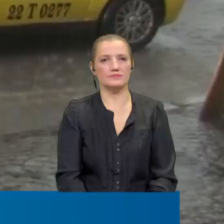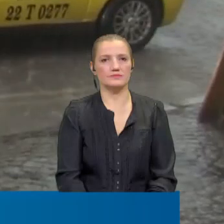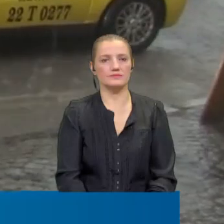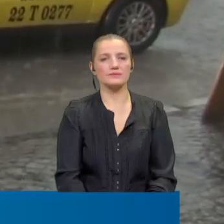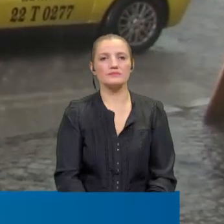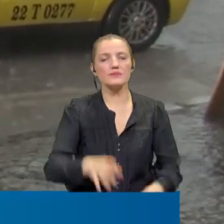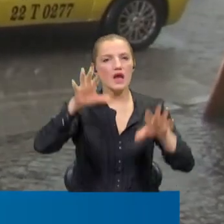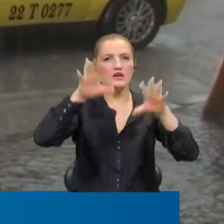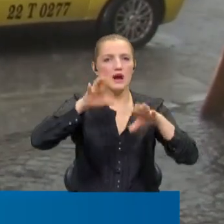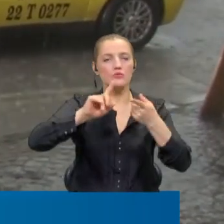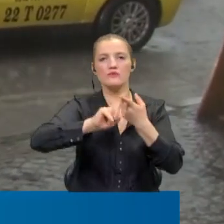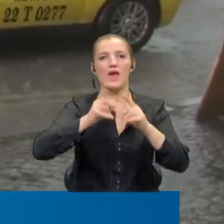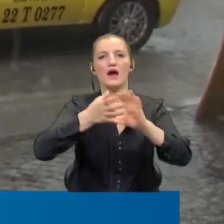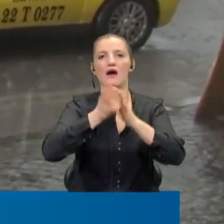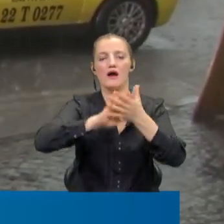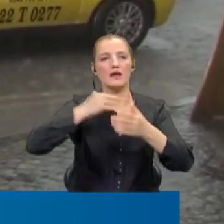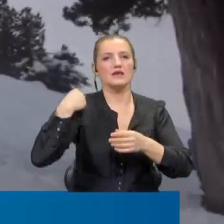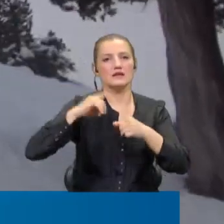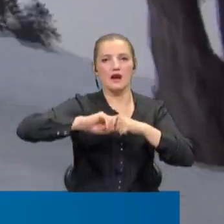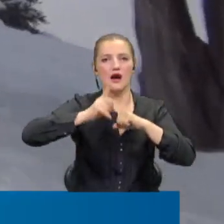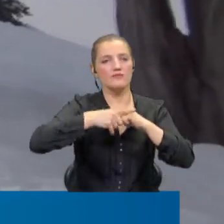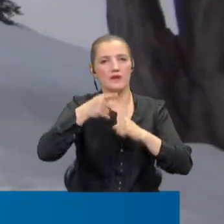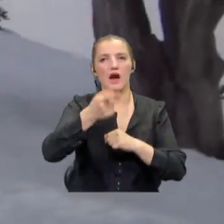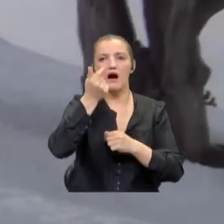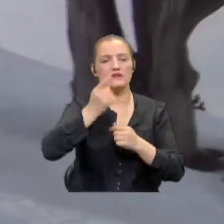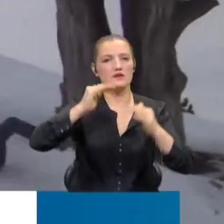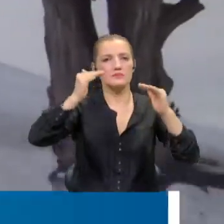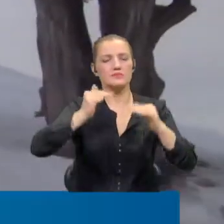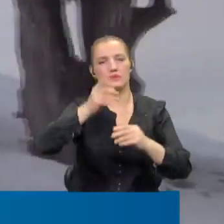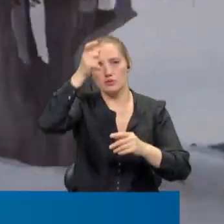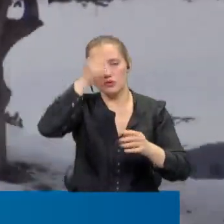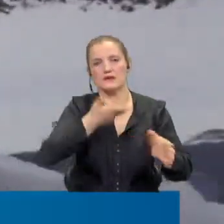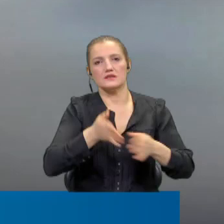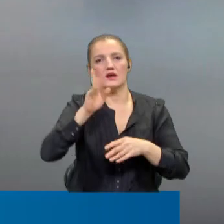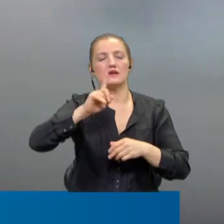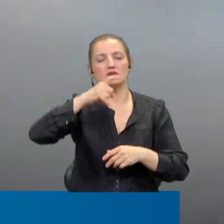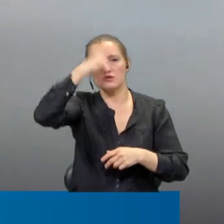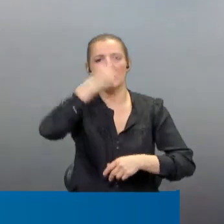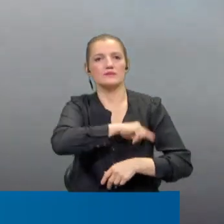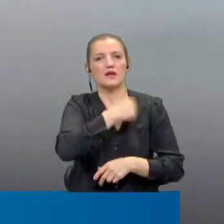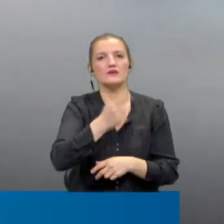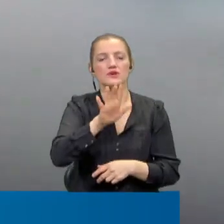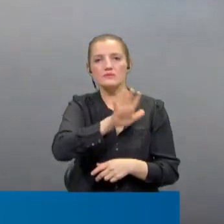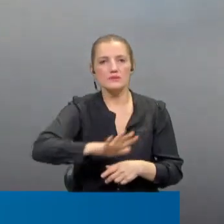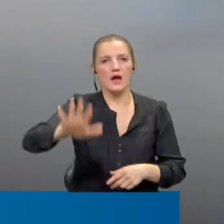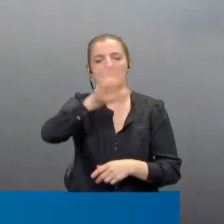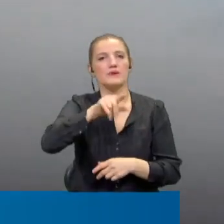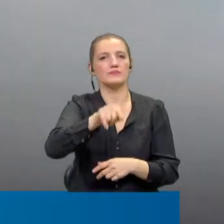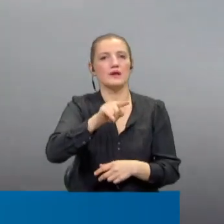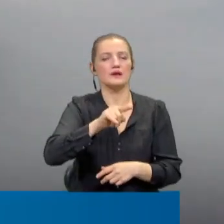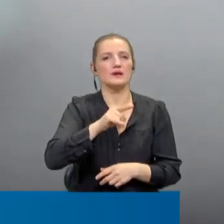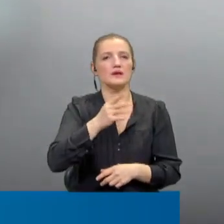bu Yağmur ve kar yeni hafta boyunca azalarak terkedecek Yurdu sıcaklık artışı Bu kez yurdun tamamında